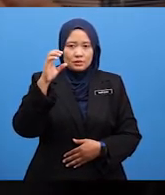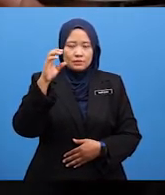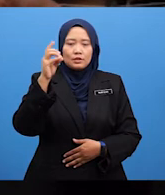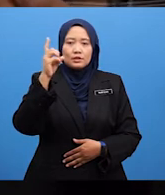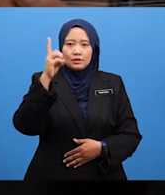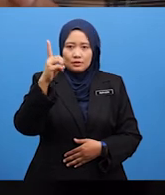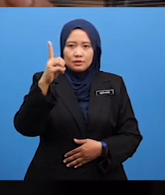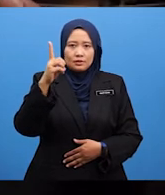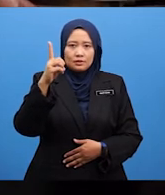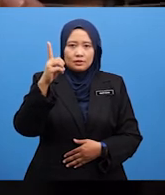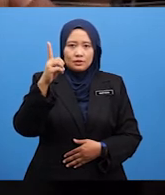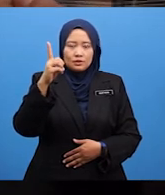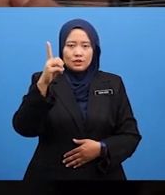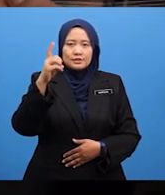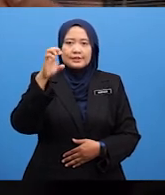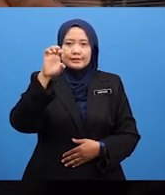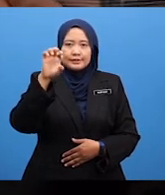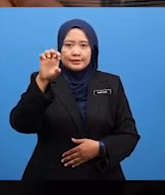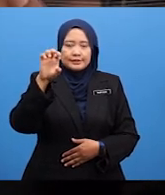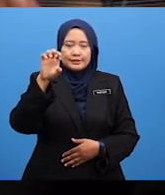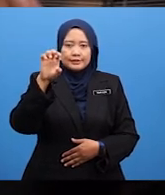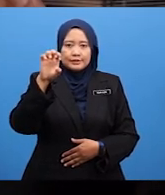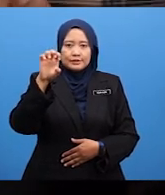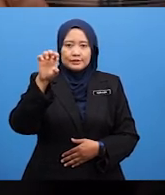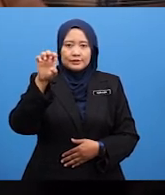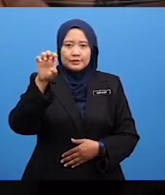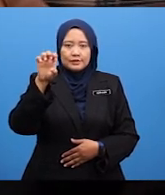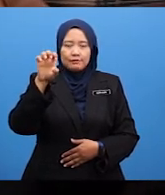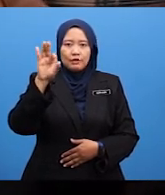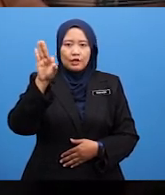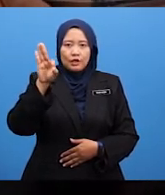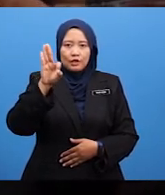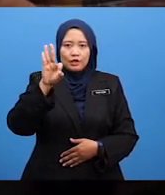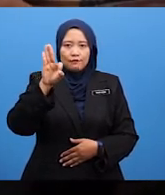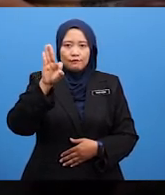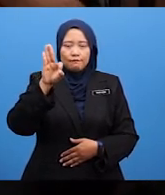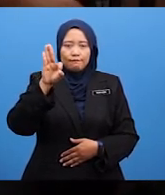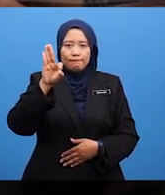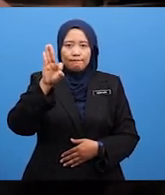kemudian note D, kemudian note E, kemudian note F,